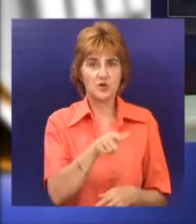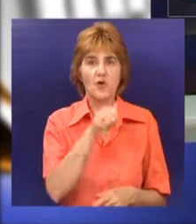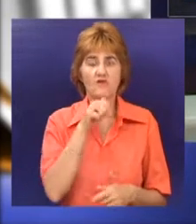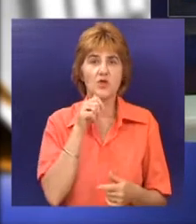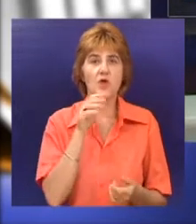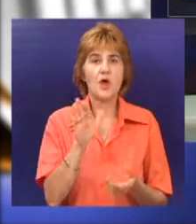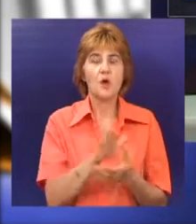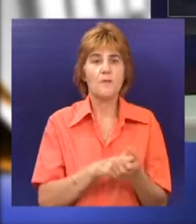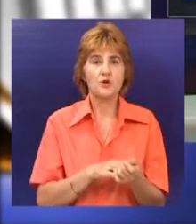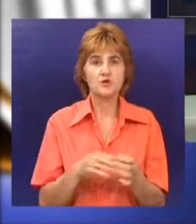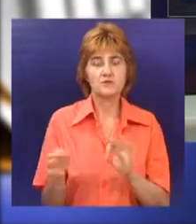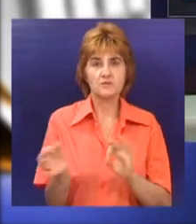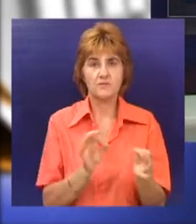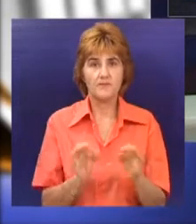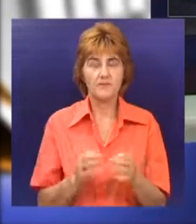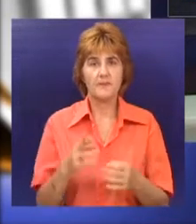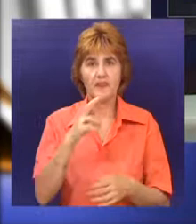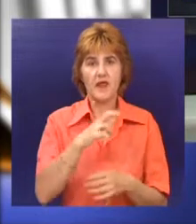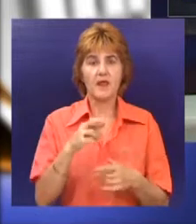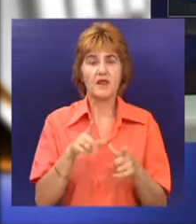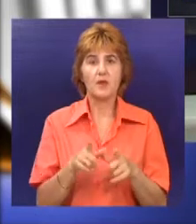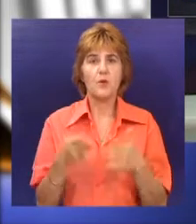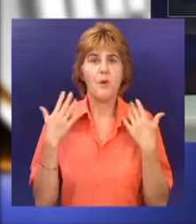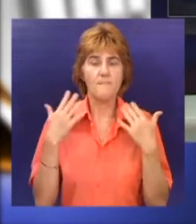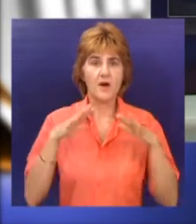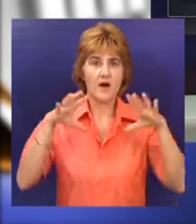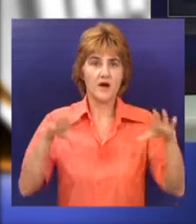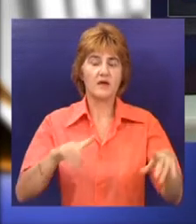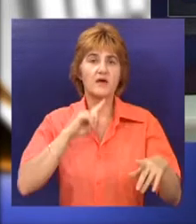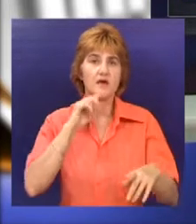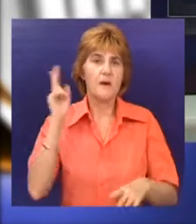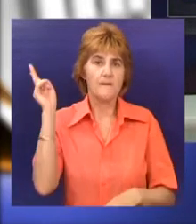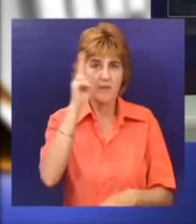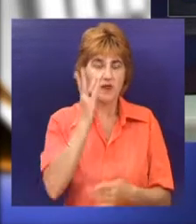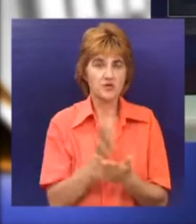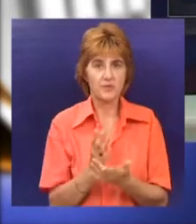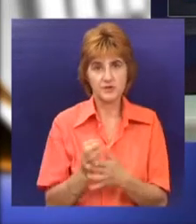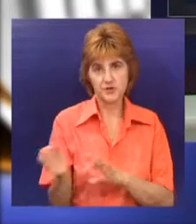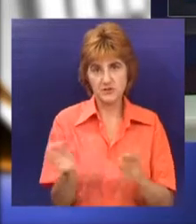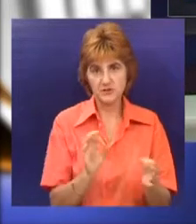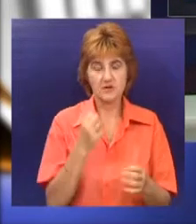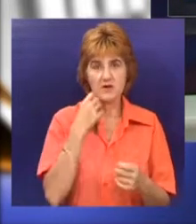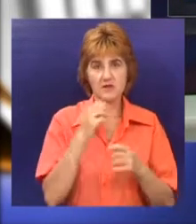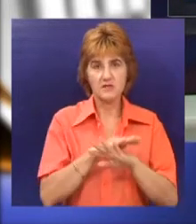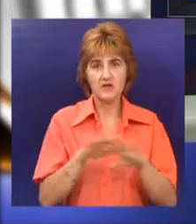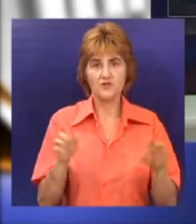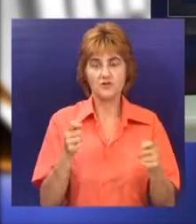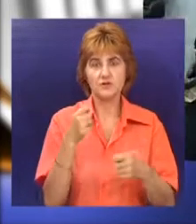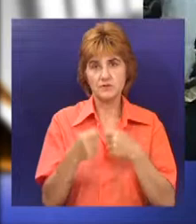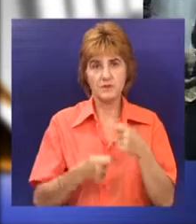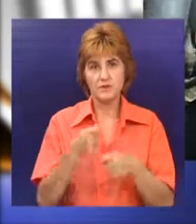samo početak osposobljavanja parkova internetom, a već naredni mogao bi da se nađe na Paliću po završetku započetih